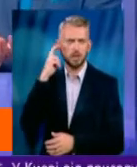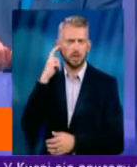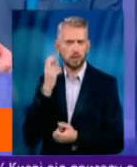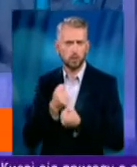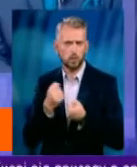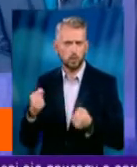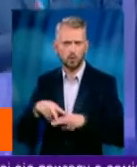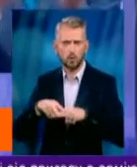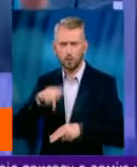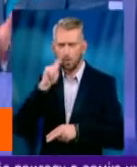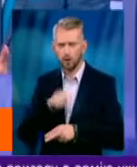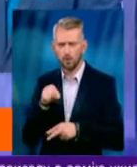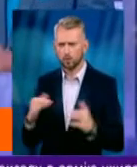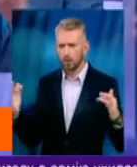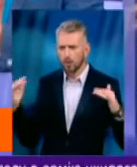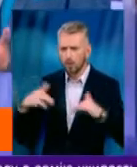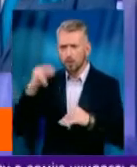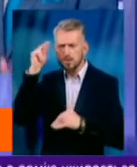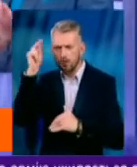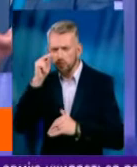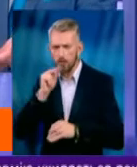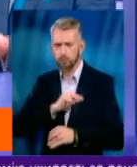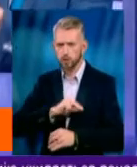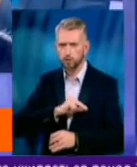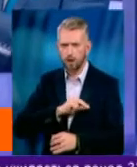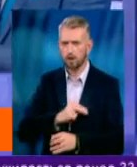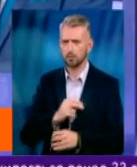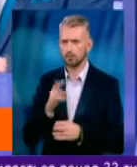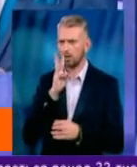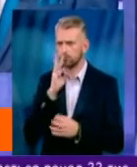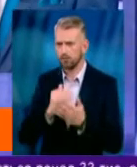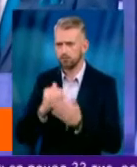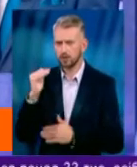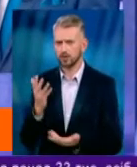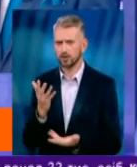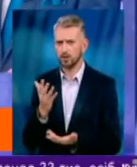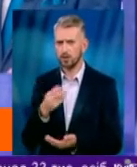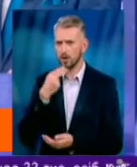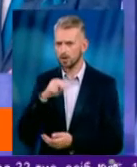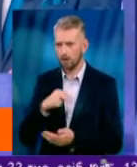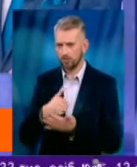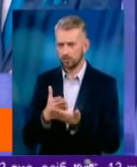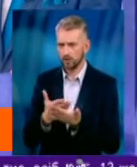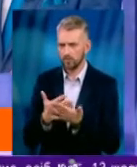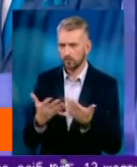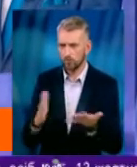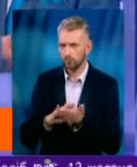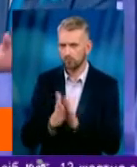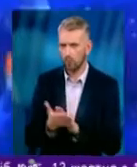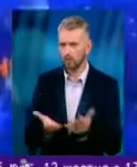столиця України, сюди їдуть і навчатися, і працювати, і вищі зарплати, відповідно, кращі інфраструктурні умови.